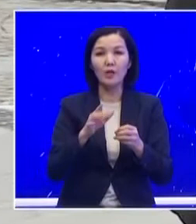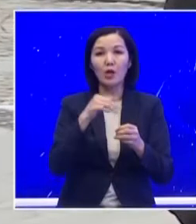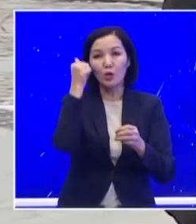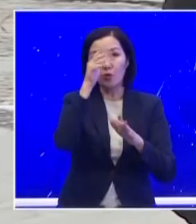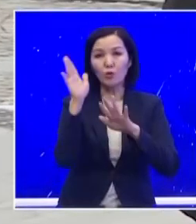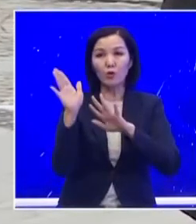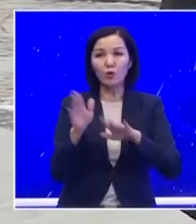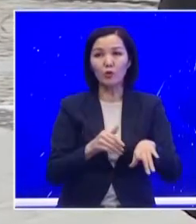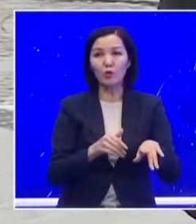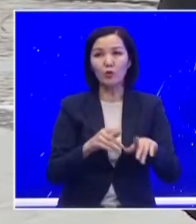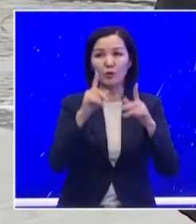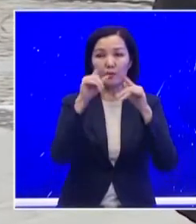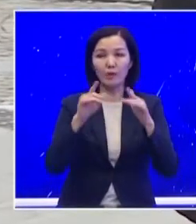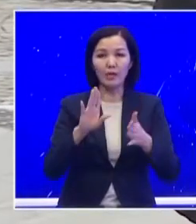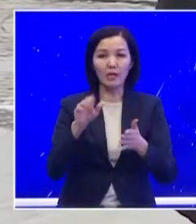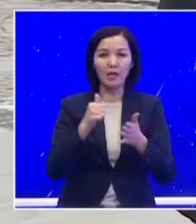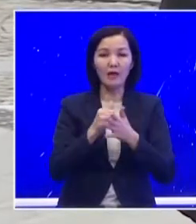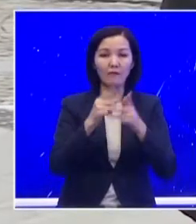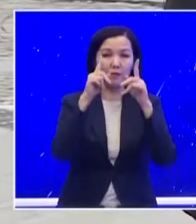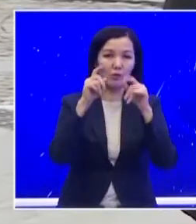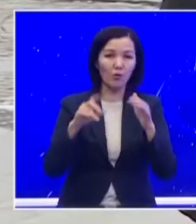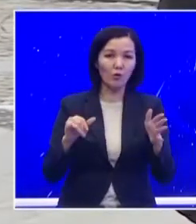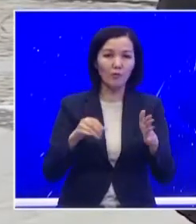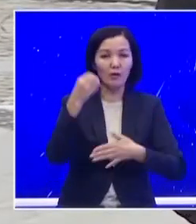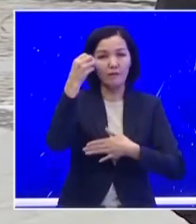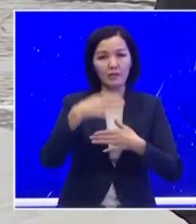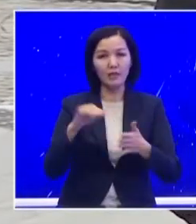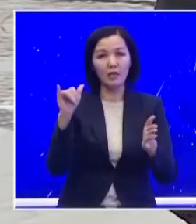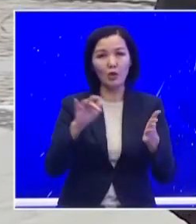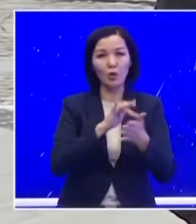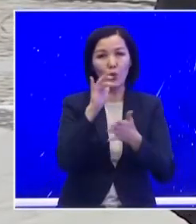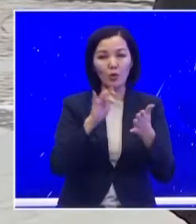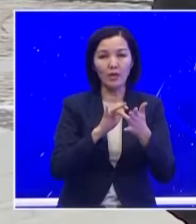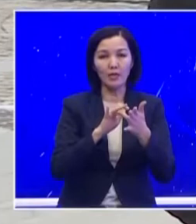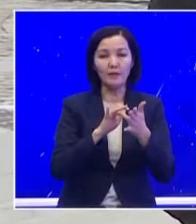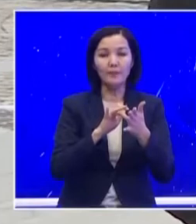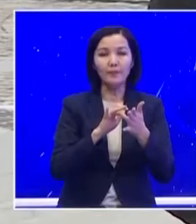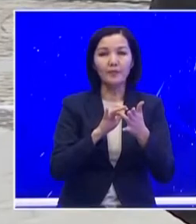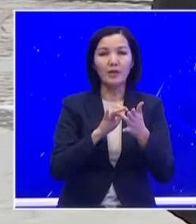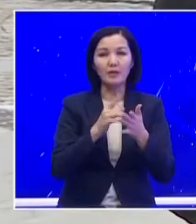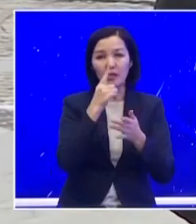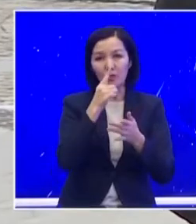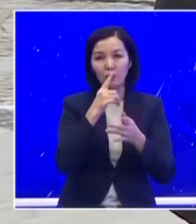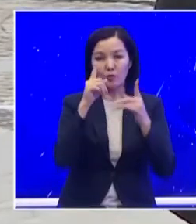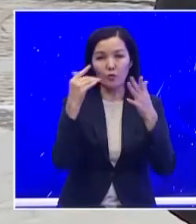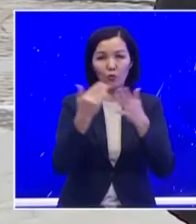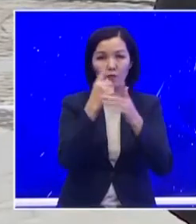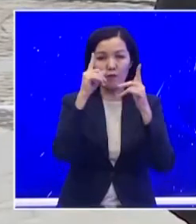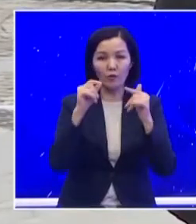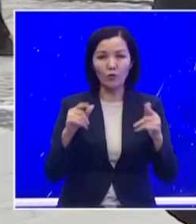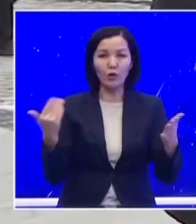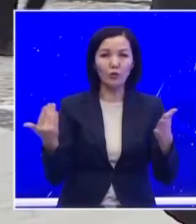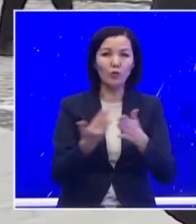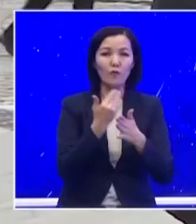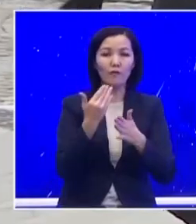елка по-прежнему остается главным атрибутом новогодних праздников и предметом радости для горожан. В канун Нового года в Талдыкургане